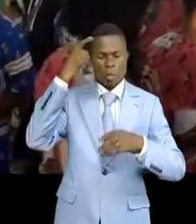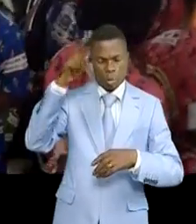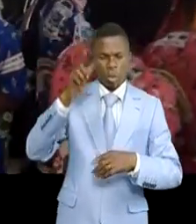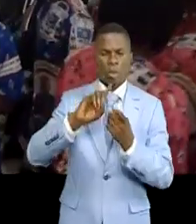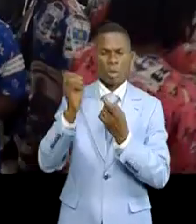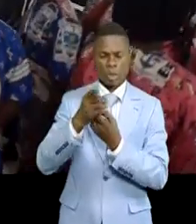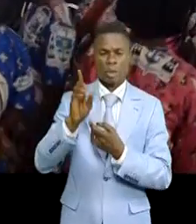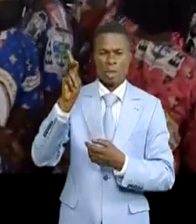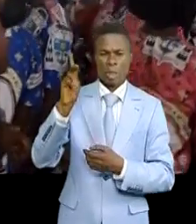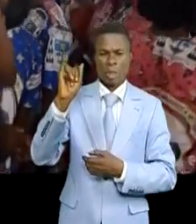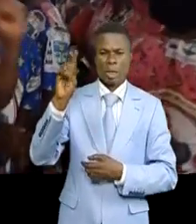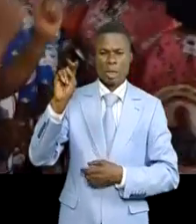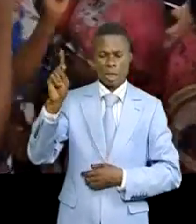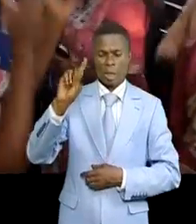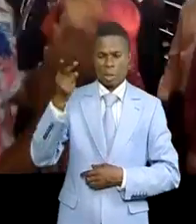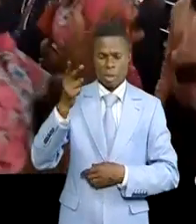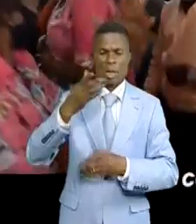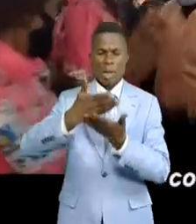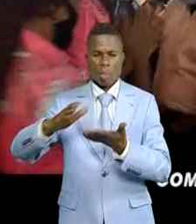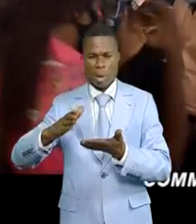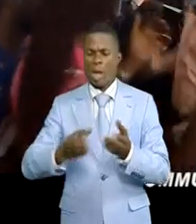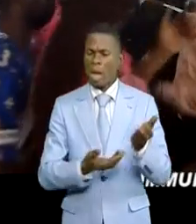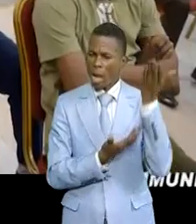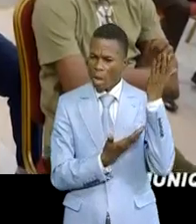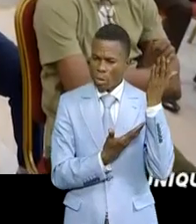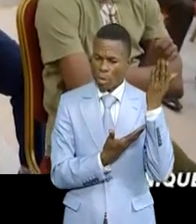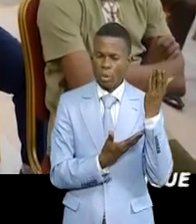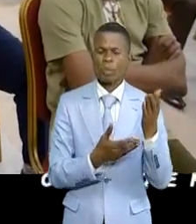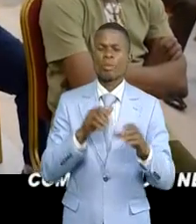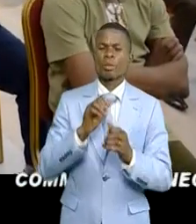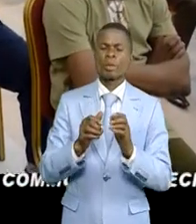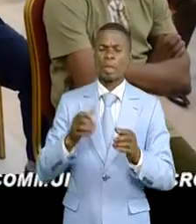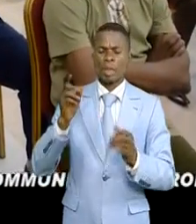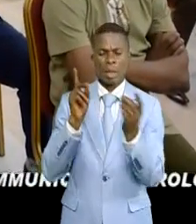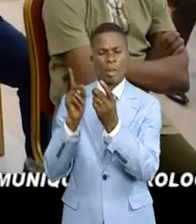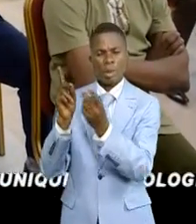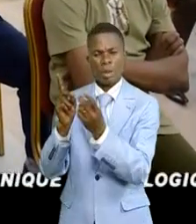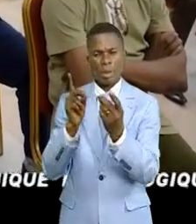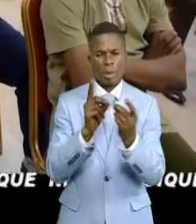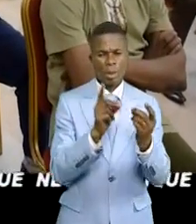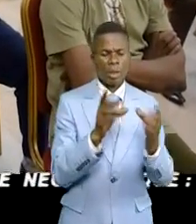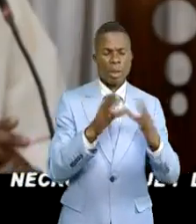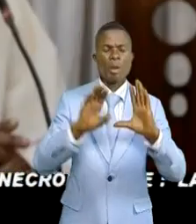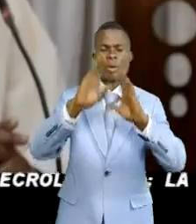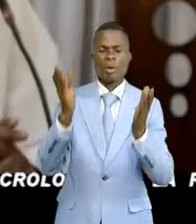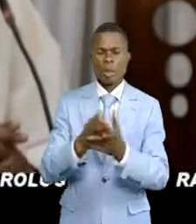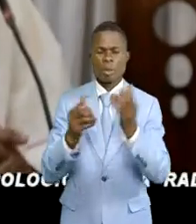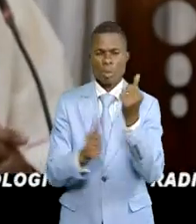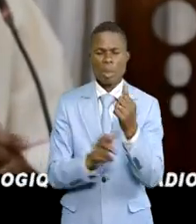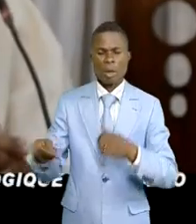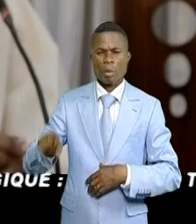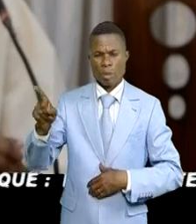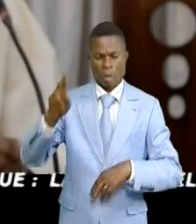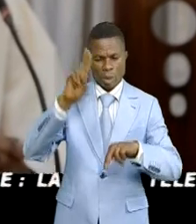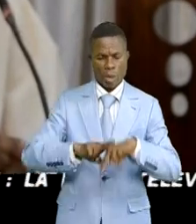diocèse de Kindu. Le deuxième temps fort était caractérisé par une prise de contact avec la communauté du Maniema